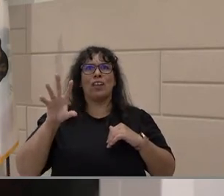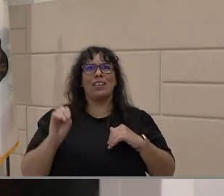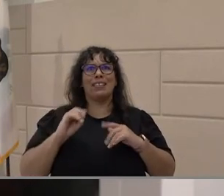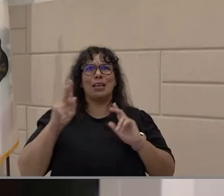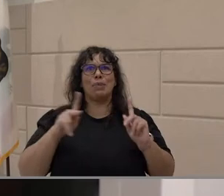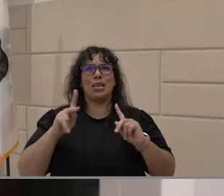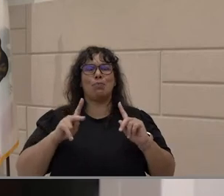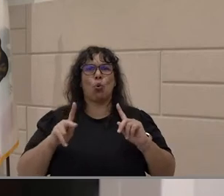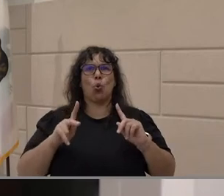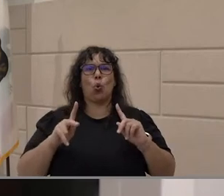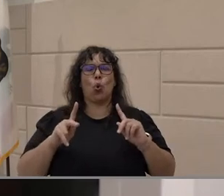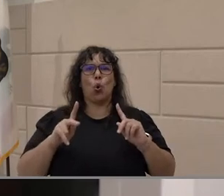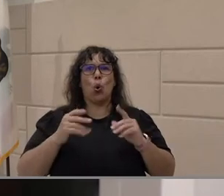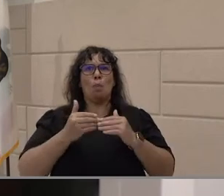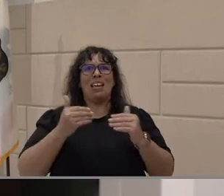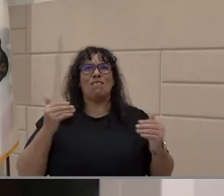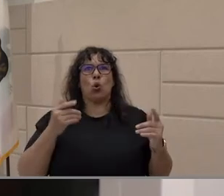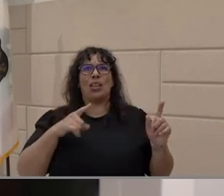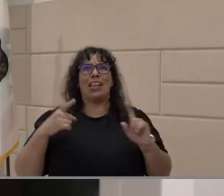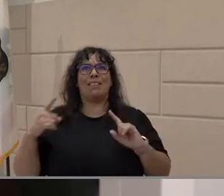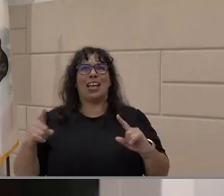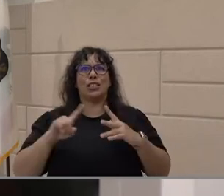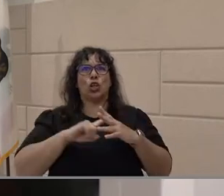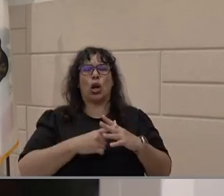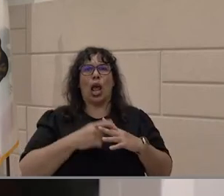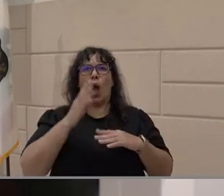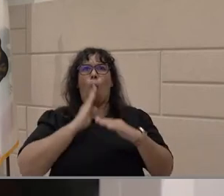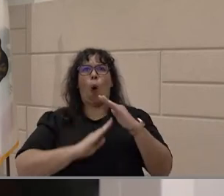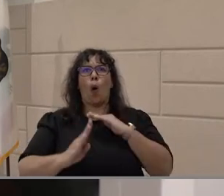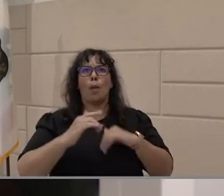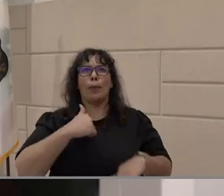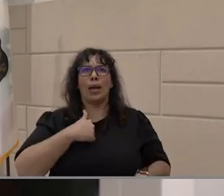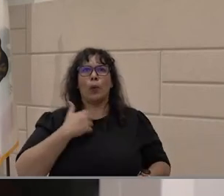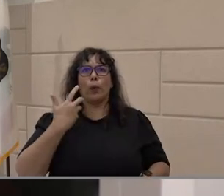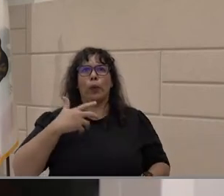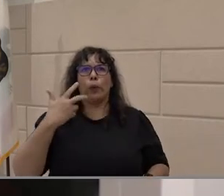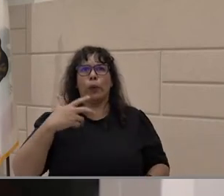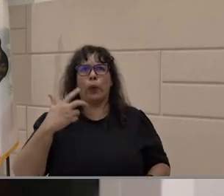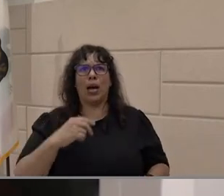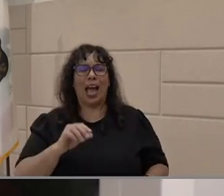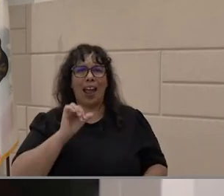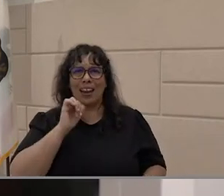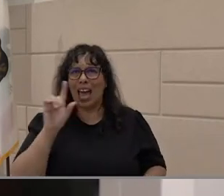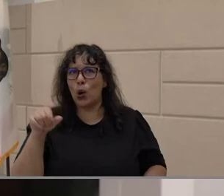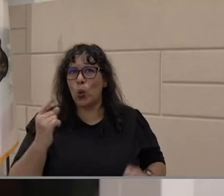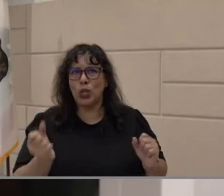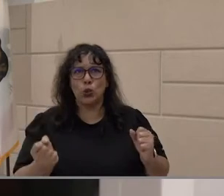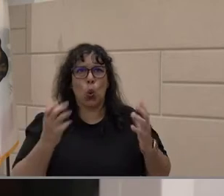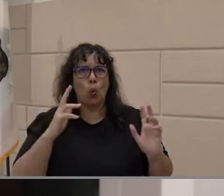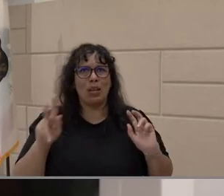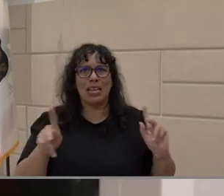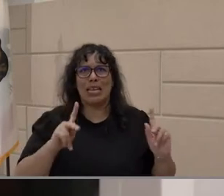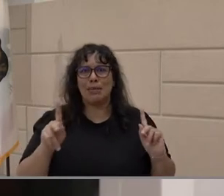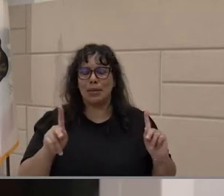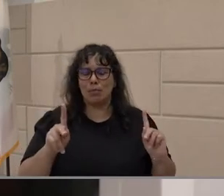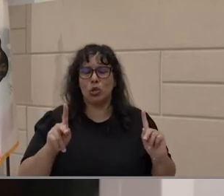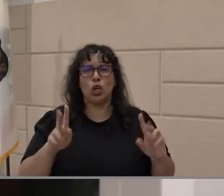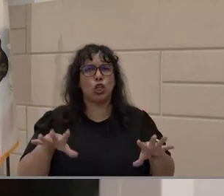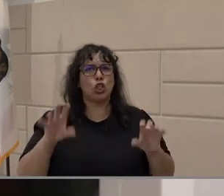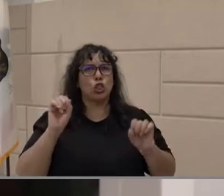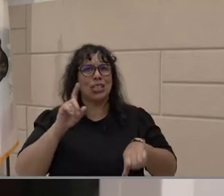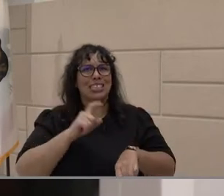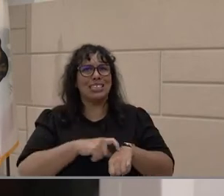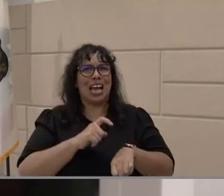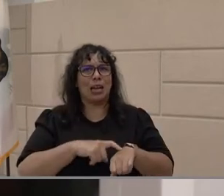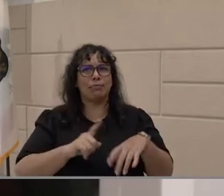រួមនឹងជាង350នាក់ចូលរួមមុននឹងកម្មវិធីចាប់ផ្ដើមទៀតនោះពួកគេ